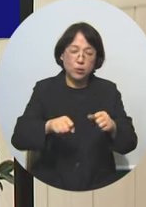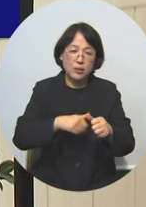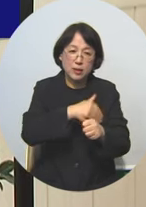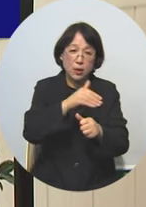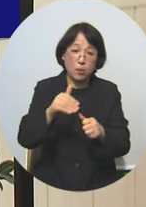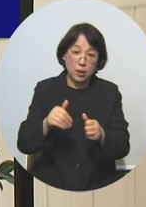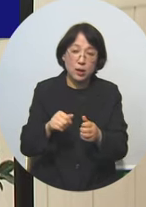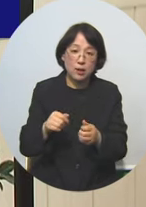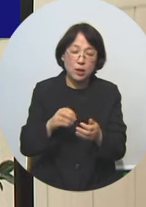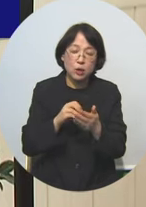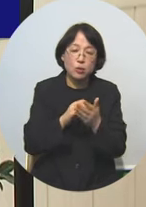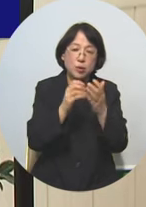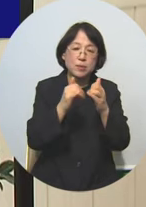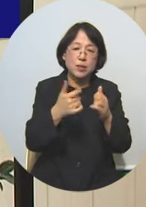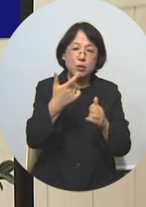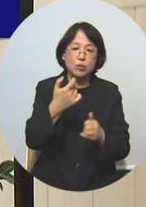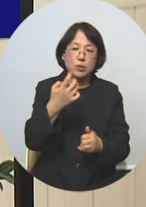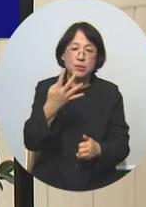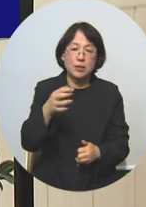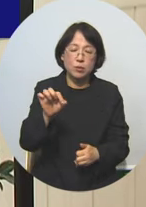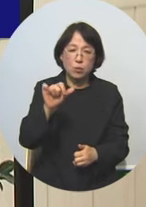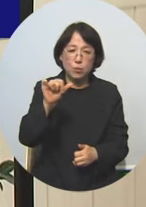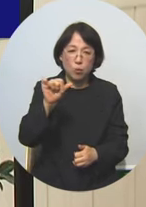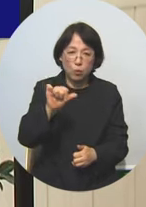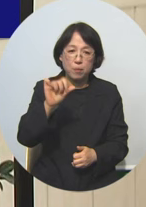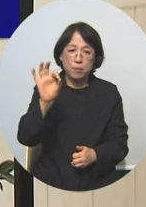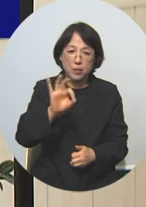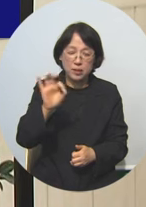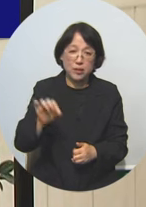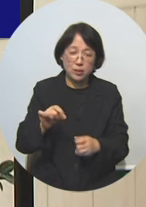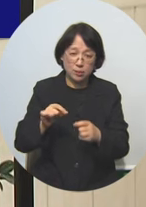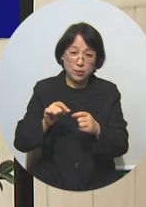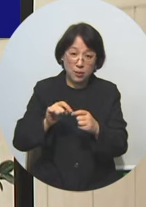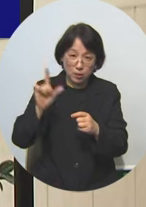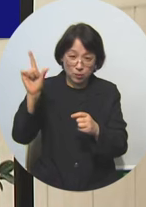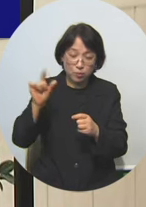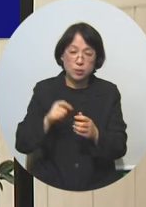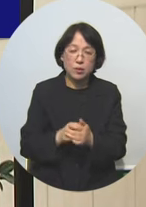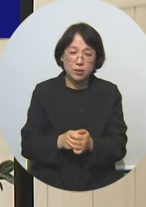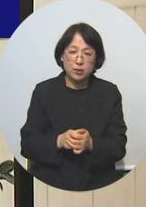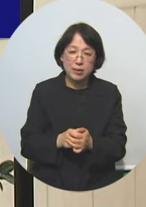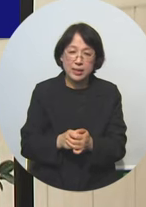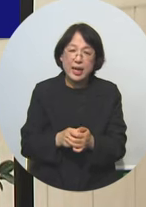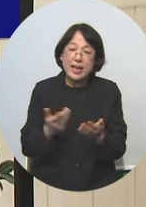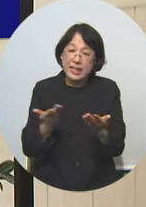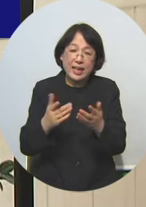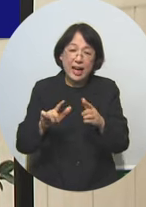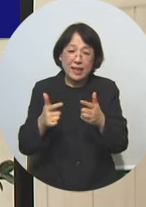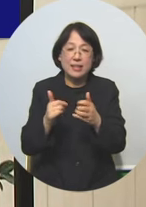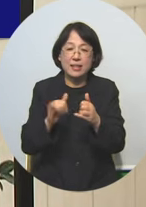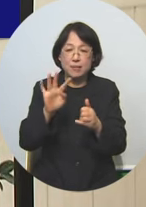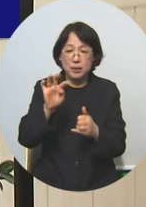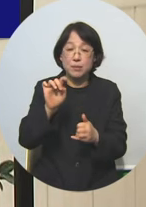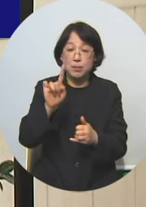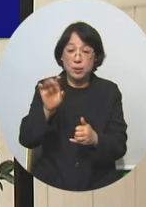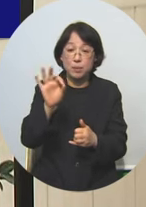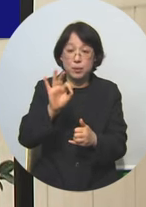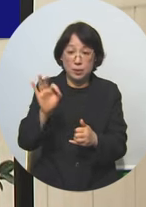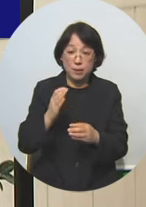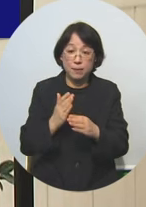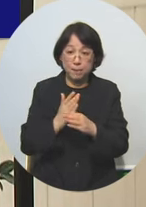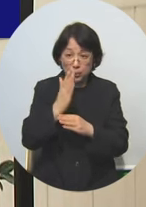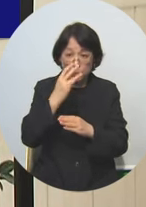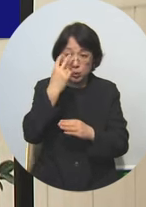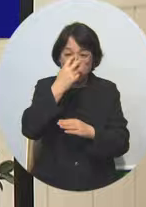취업자가 64.5%로 가장 많았습니다. 이어 경제활동을 하지 않는 외국인이 31%를 넘는